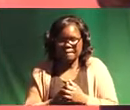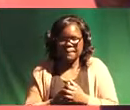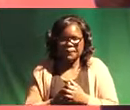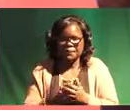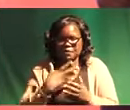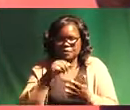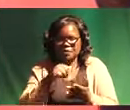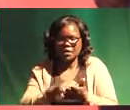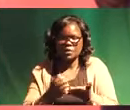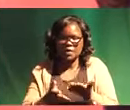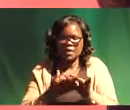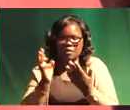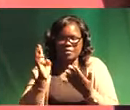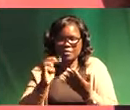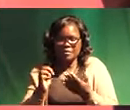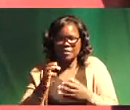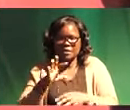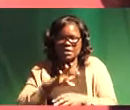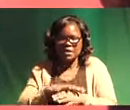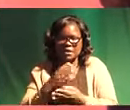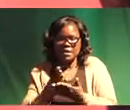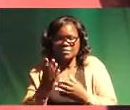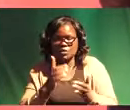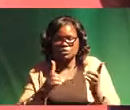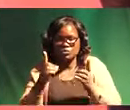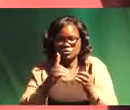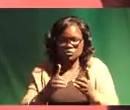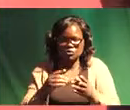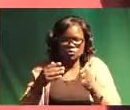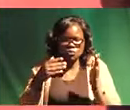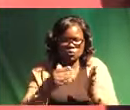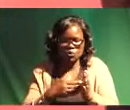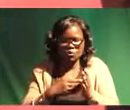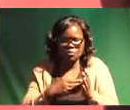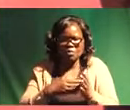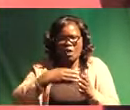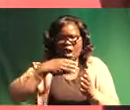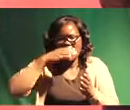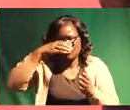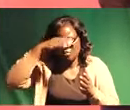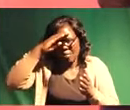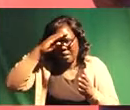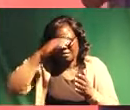ili tuwasaidie mpate kitu ya kufanya, muachane na hii maneno ya pombe.